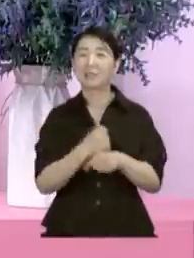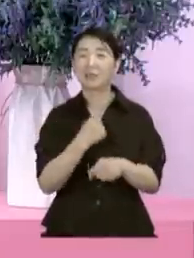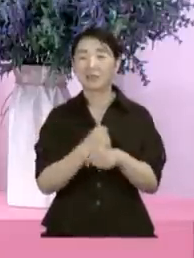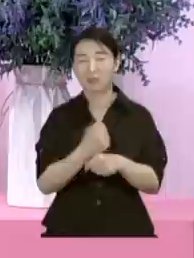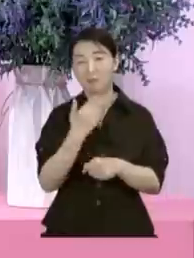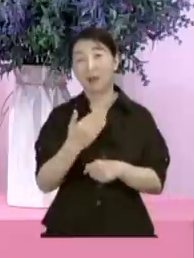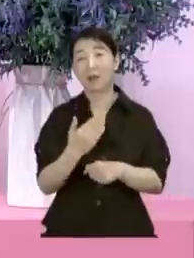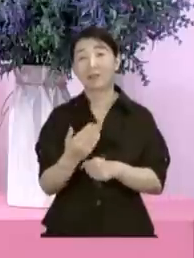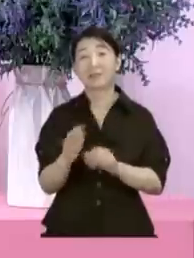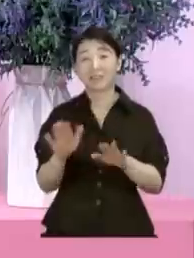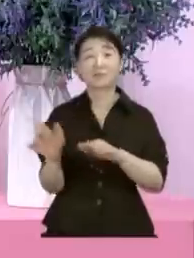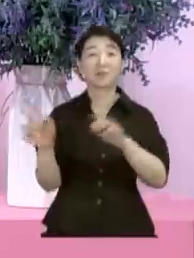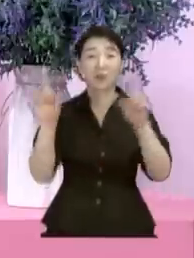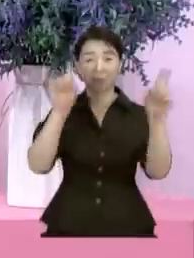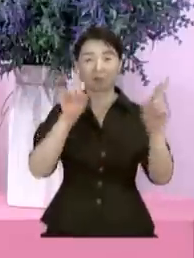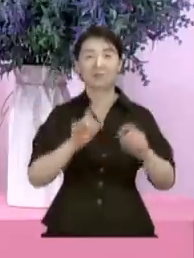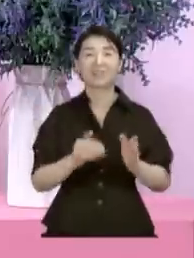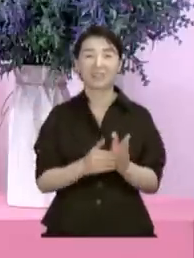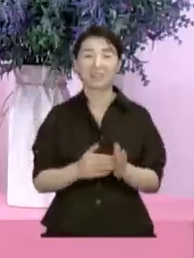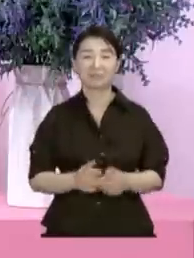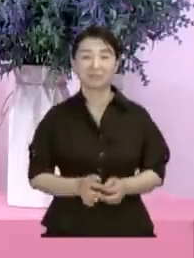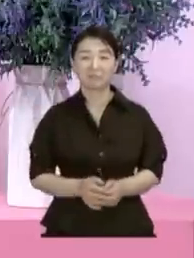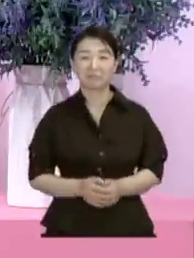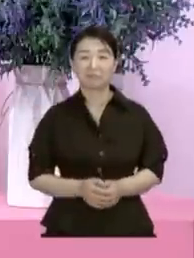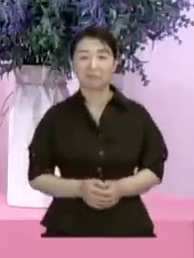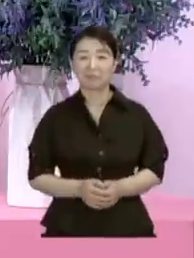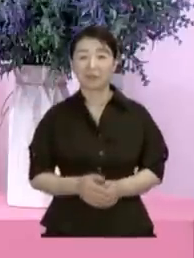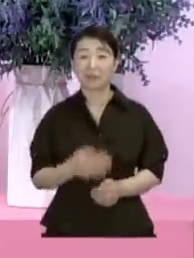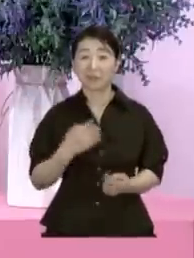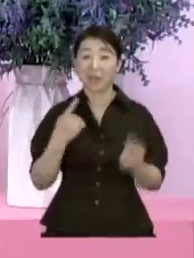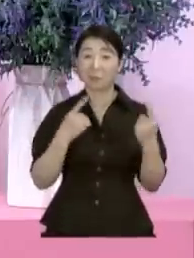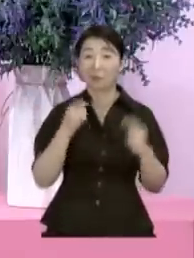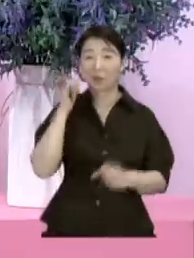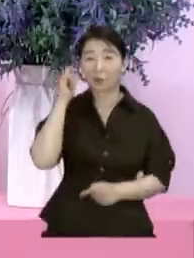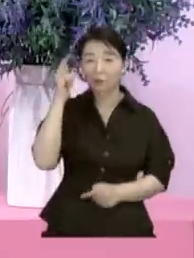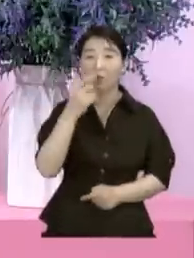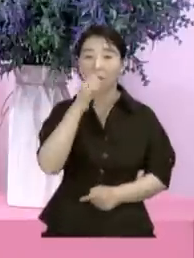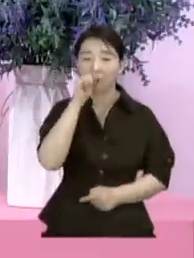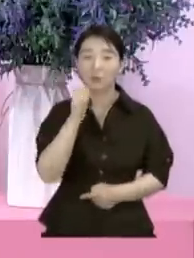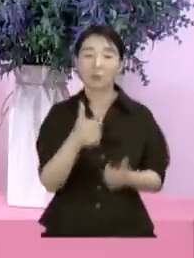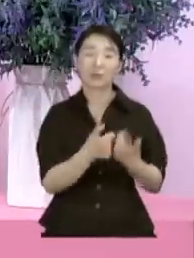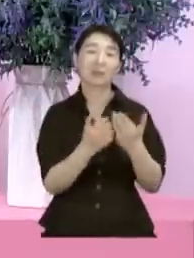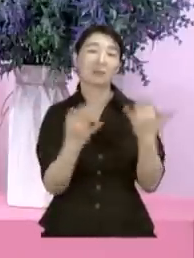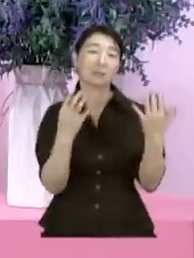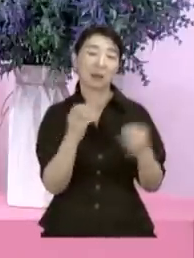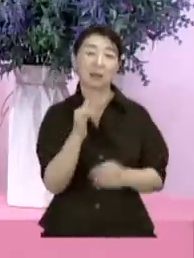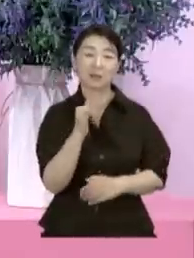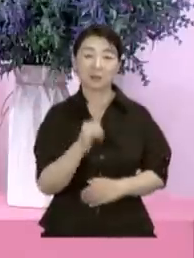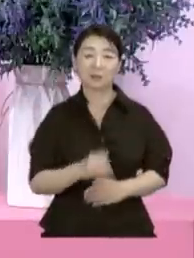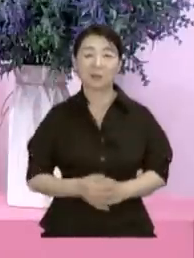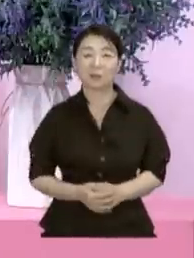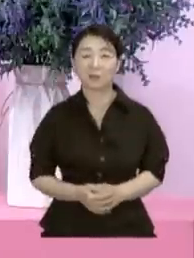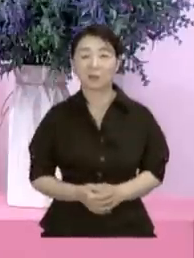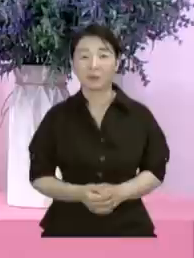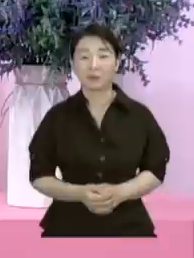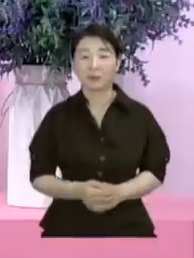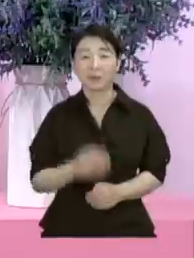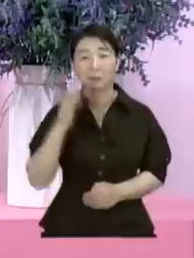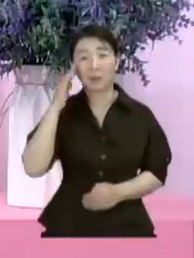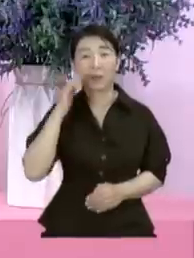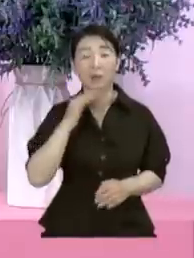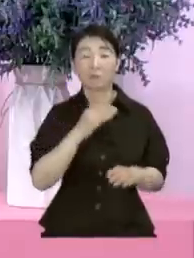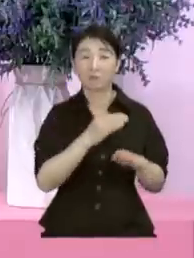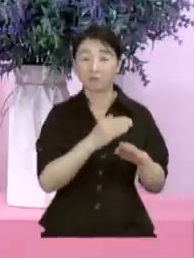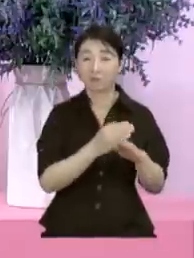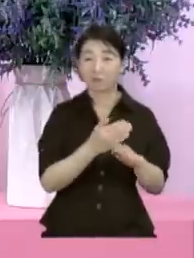회복되셨어요? 예, 회복됐고요. 제 현장에는 저보다 더 훌륭한 상담사들이 많이 있고요. 네. 또 우리